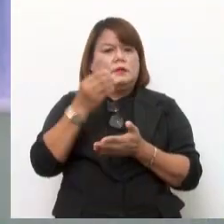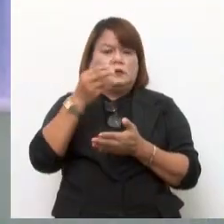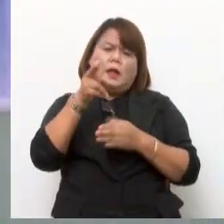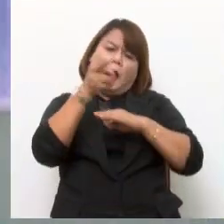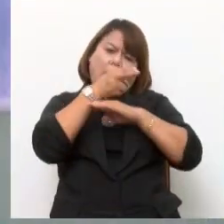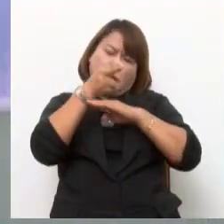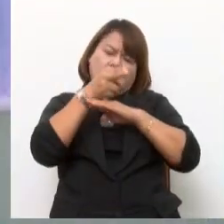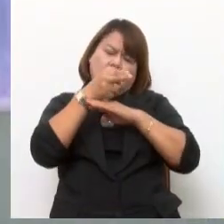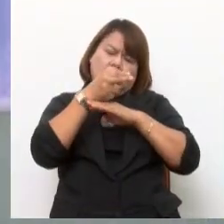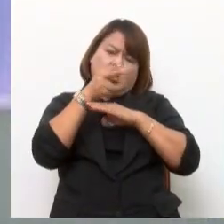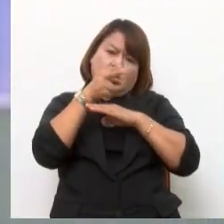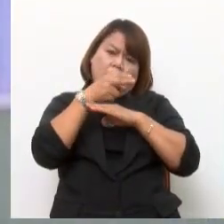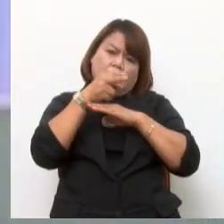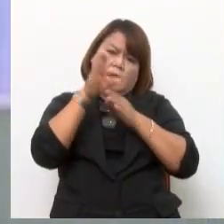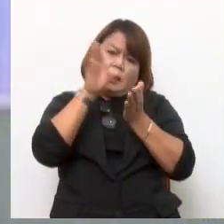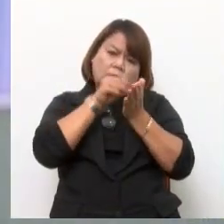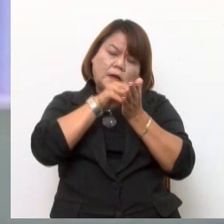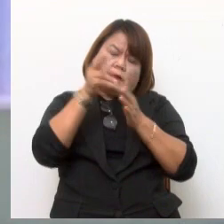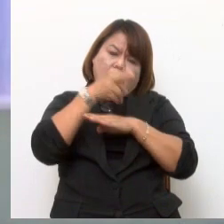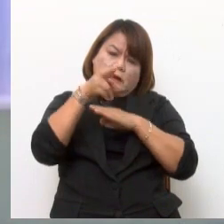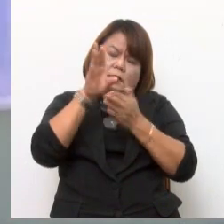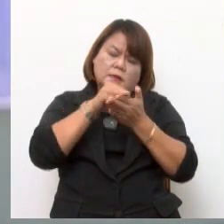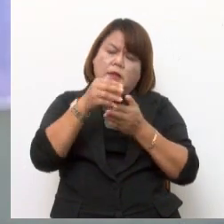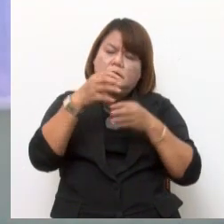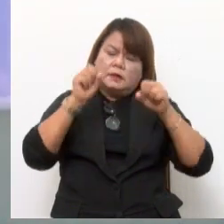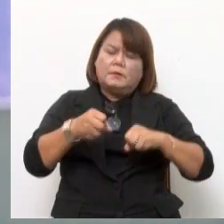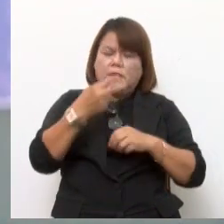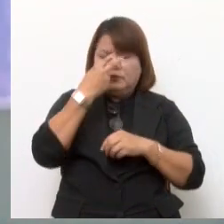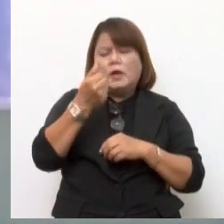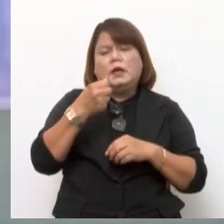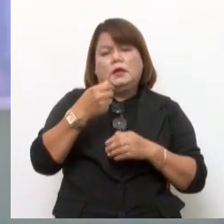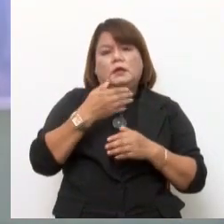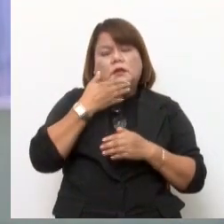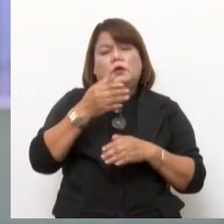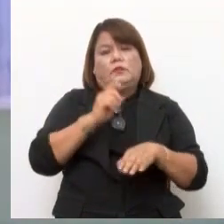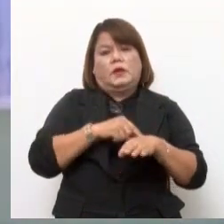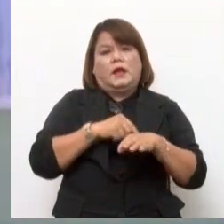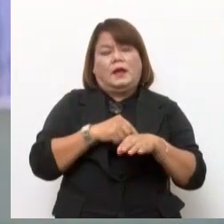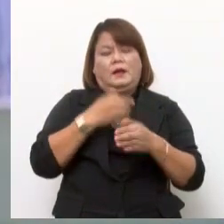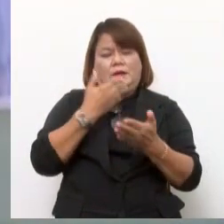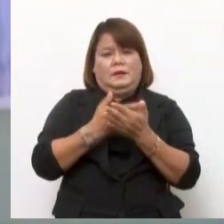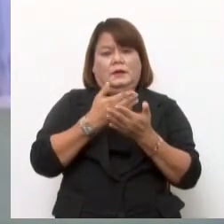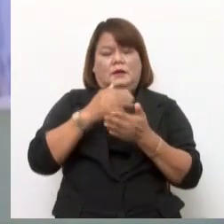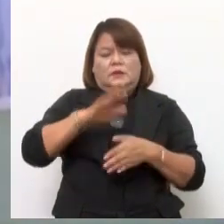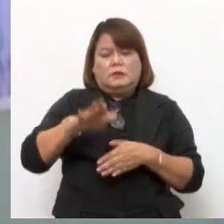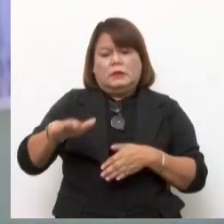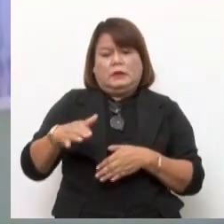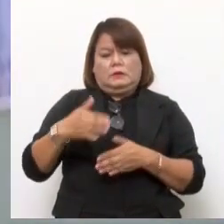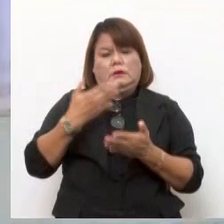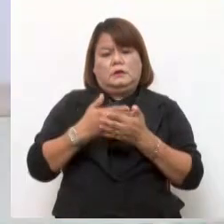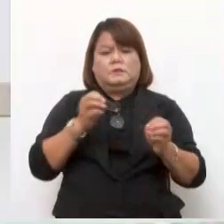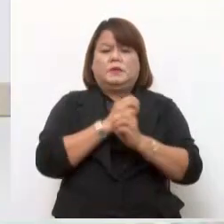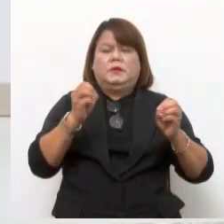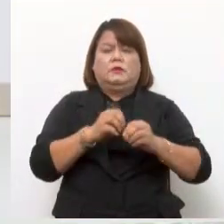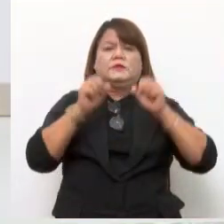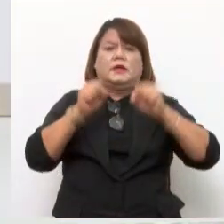ไว้แล้วก็สามารถดูได้ตลอดเวลาซึ่งเป็นการลดค่าใช้จ่ายของน้องๆที่ไม่มีเงินในการที่จะไปติว